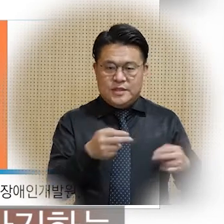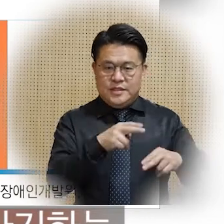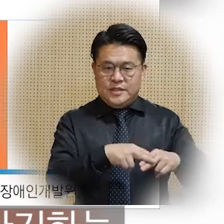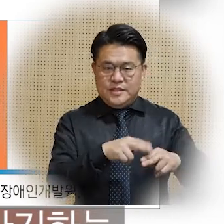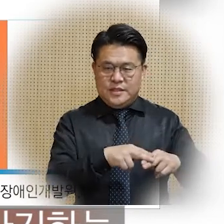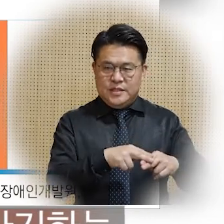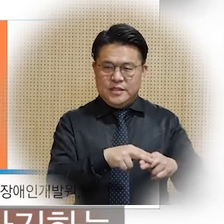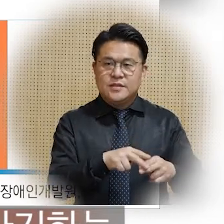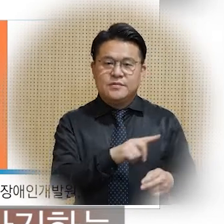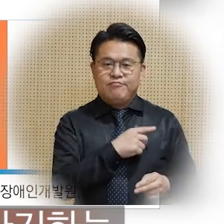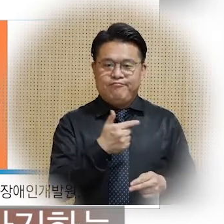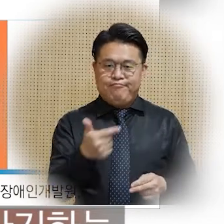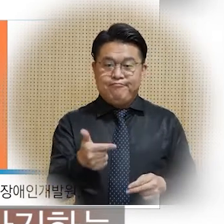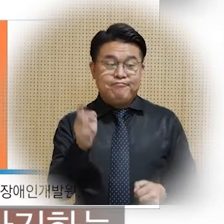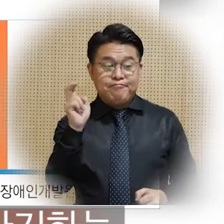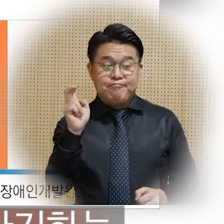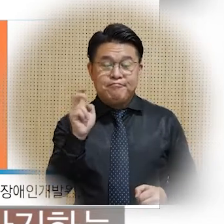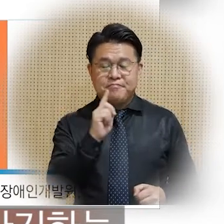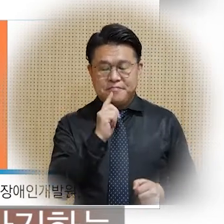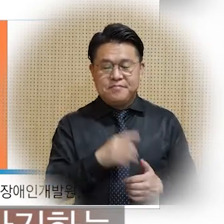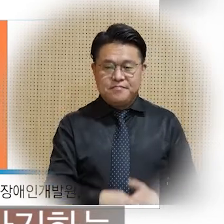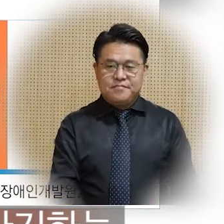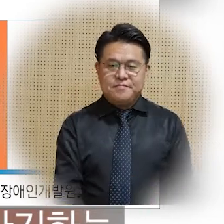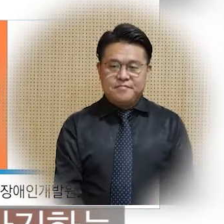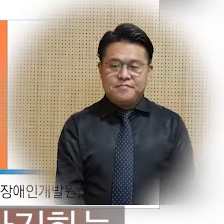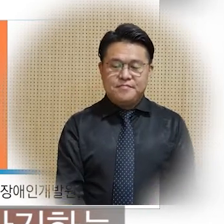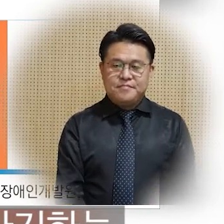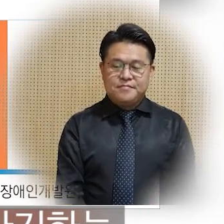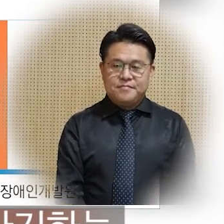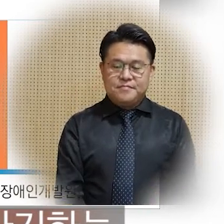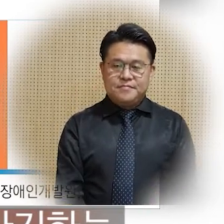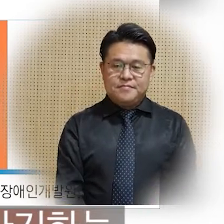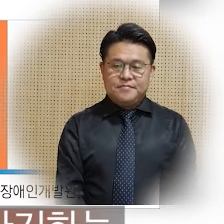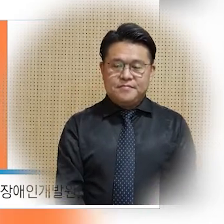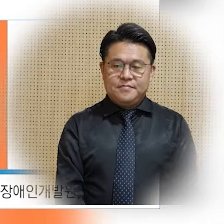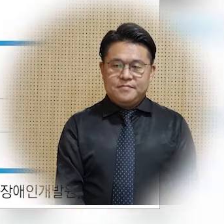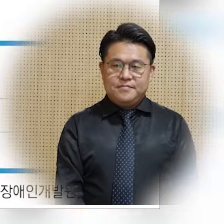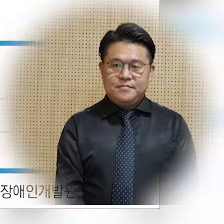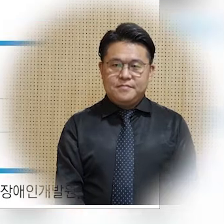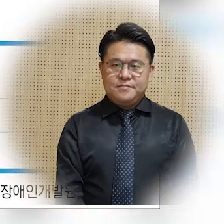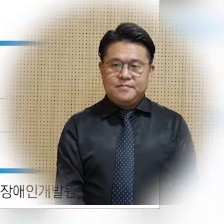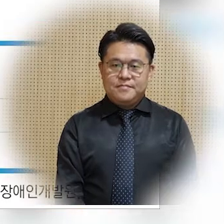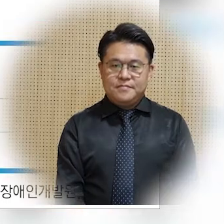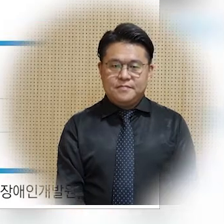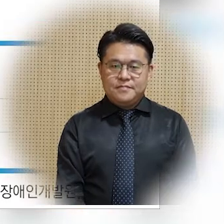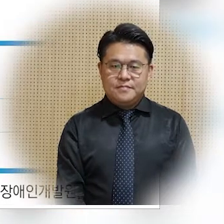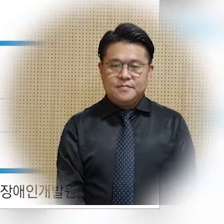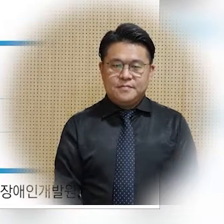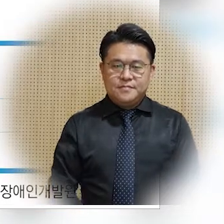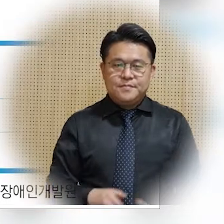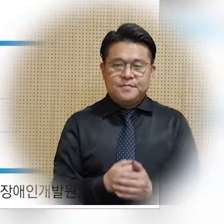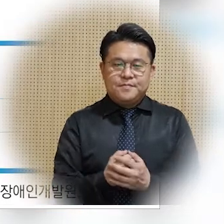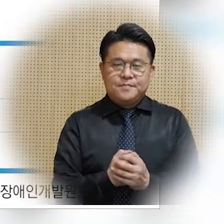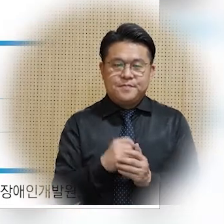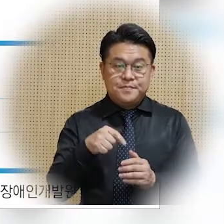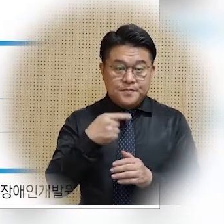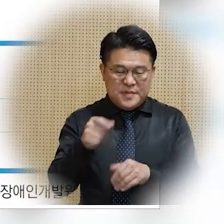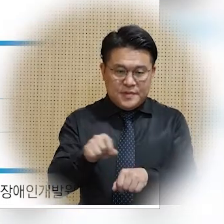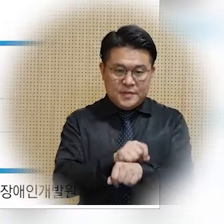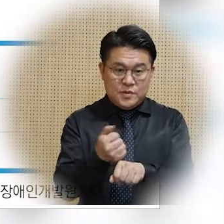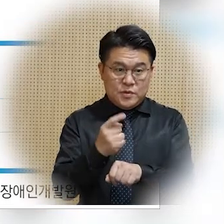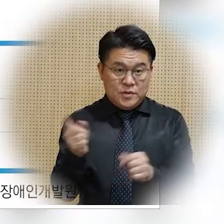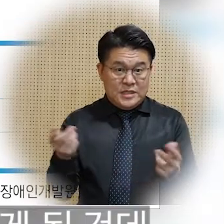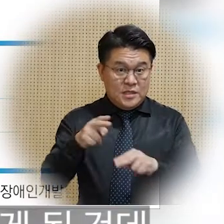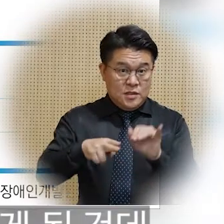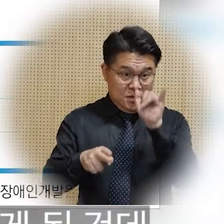차지하는 그 포션이 가장 많다, 이렇게 이제 보시면 될 것 같습니다. 자, 그 다음에 이제 특화형 일자리라는